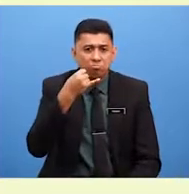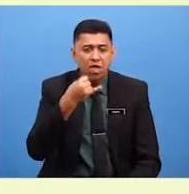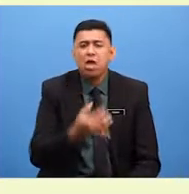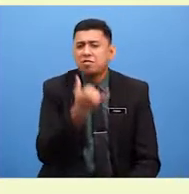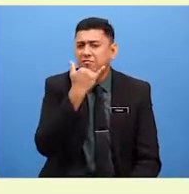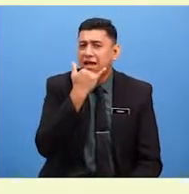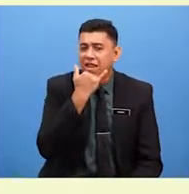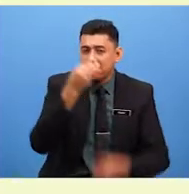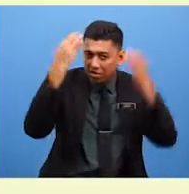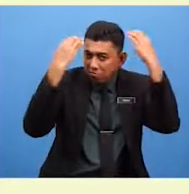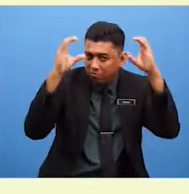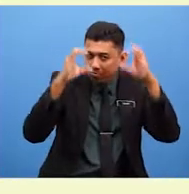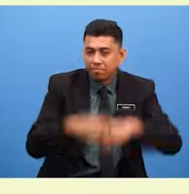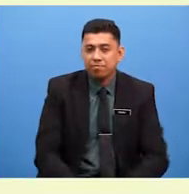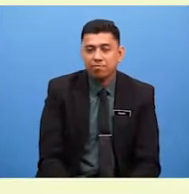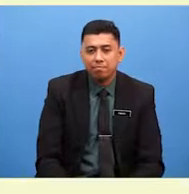Jawapannya salah, cikgu.